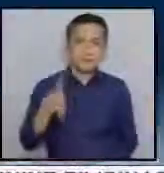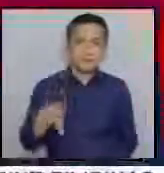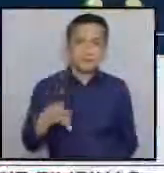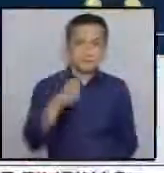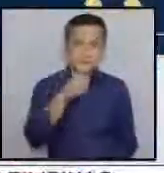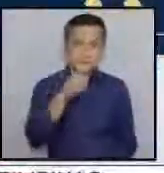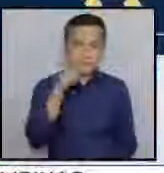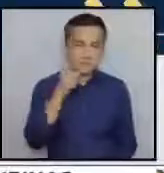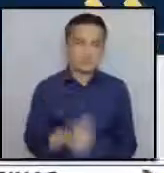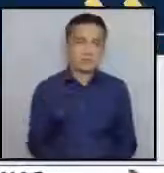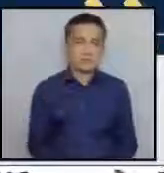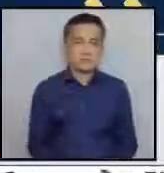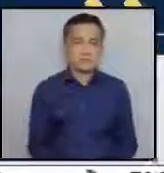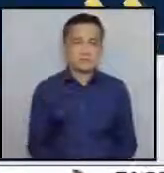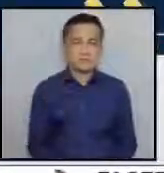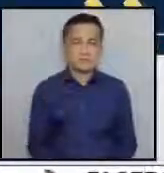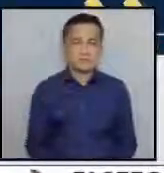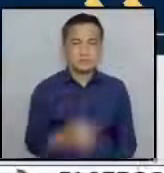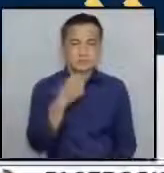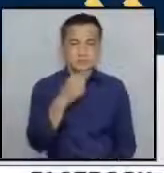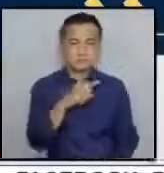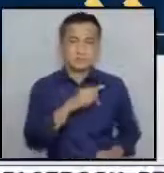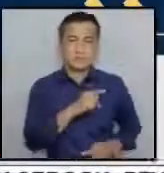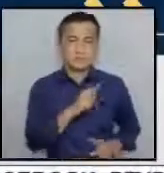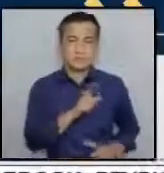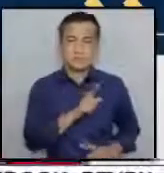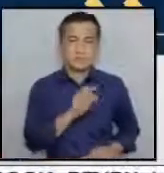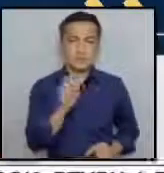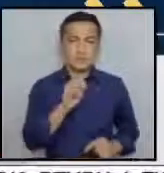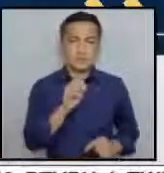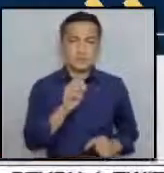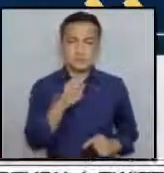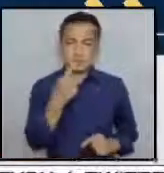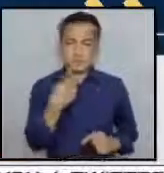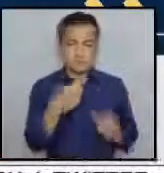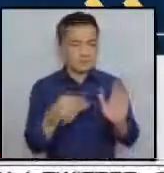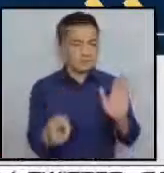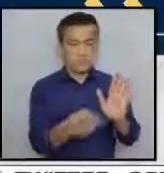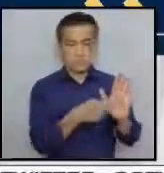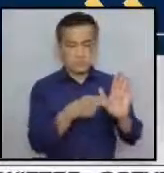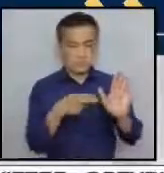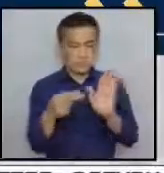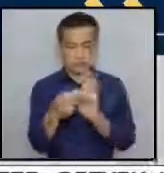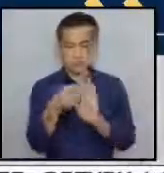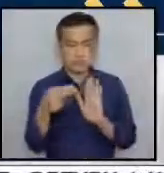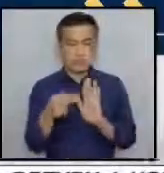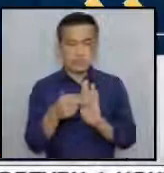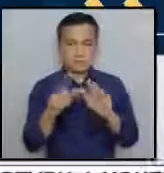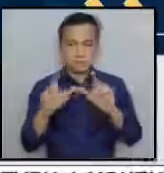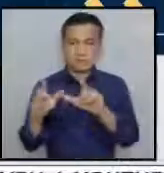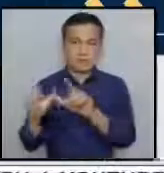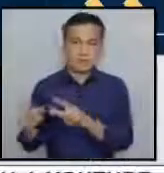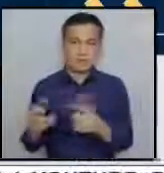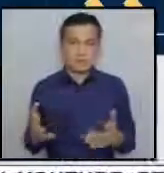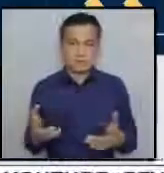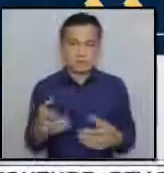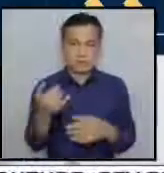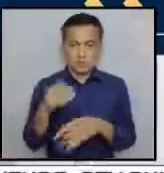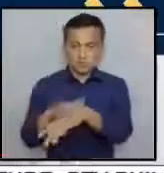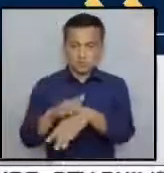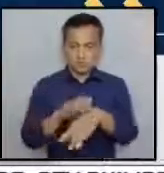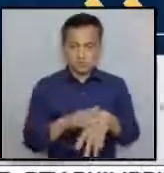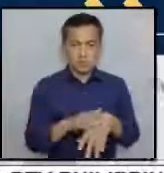Robredo. Ani Lacson, wala siyang nire-red tag dahil binabalaan lang niya ang maaring maging sangkot sa